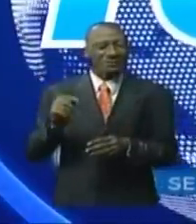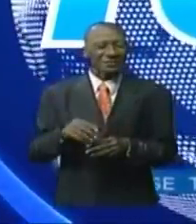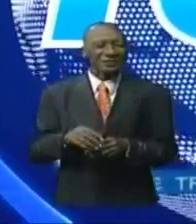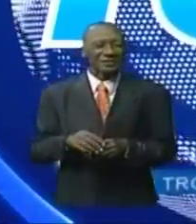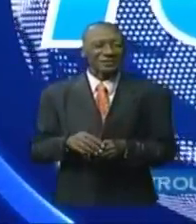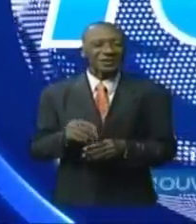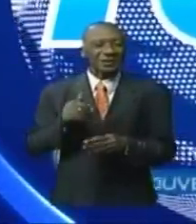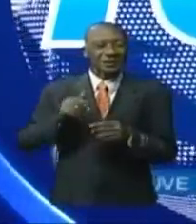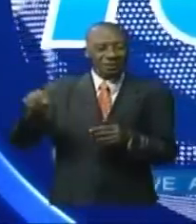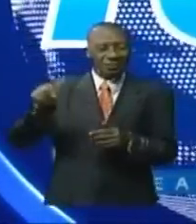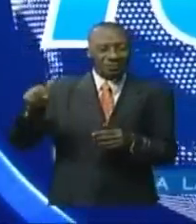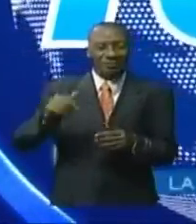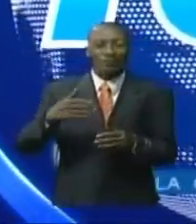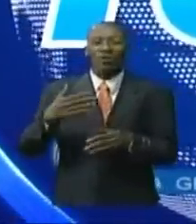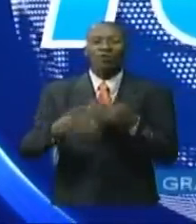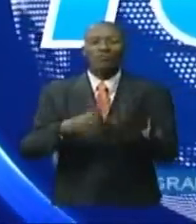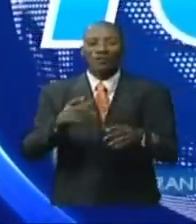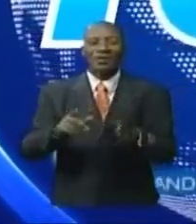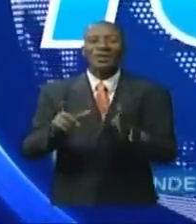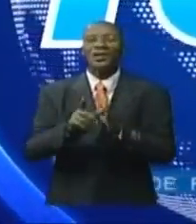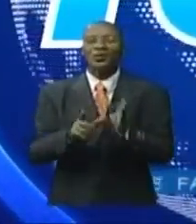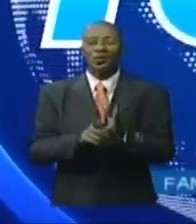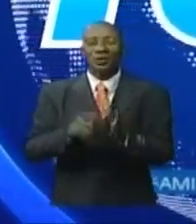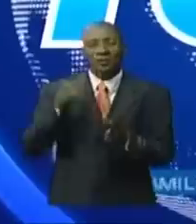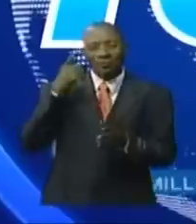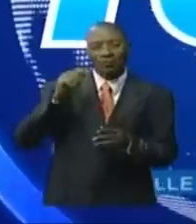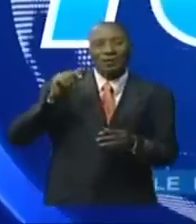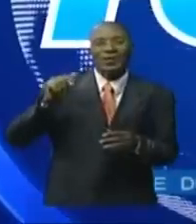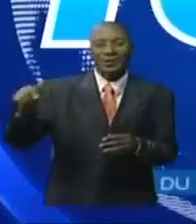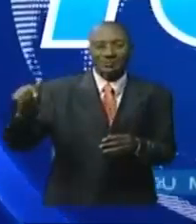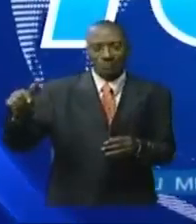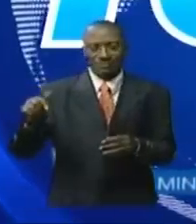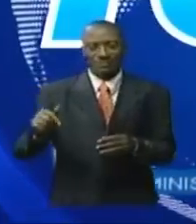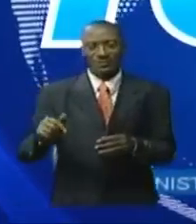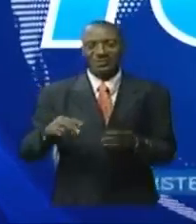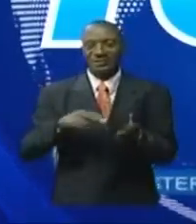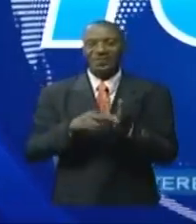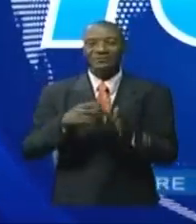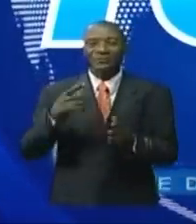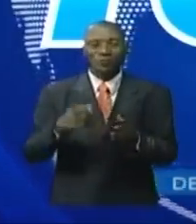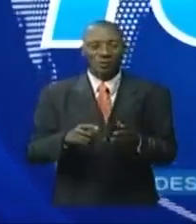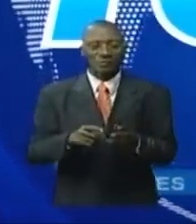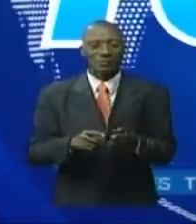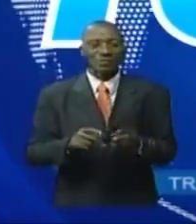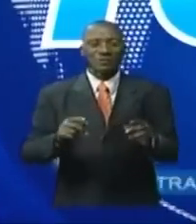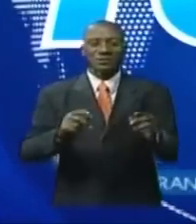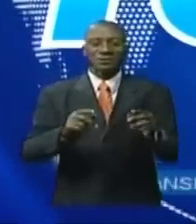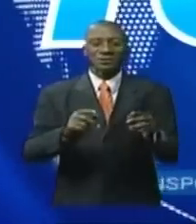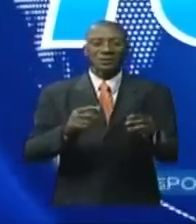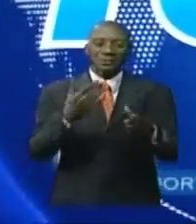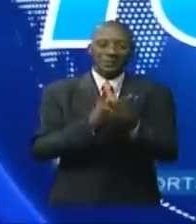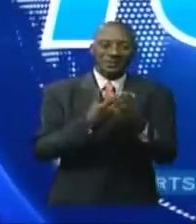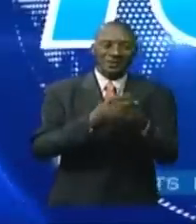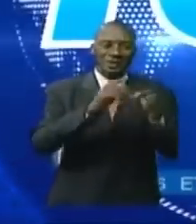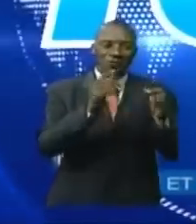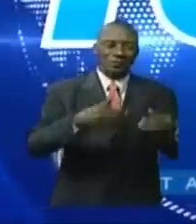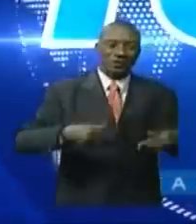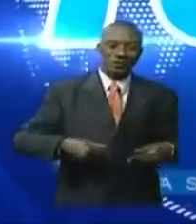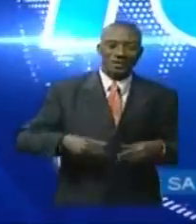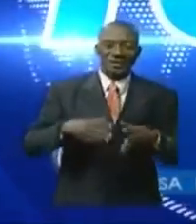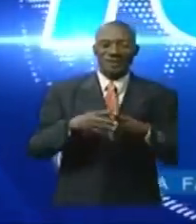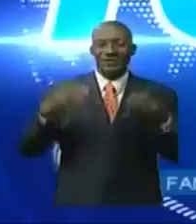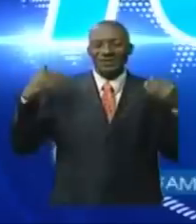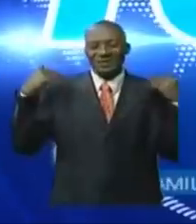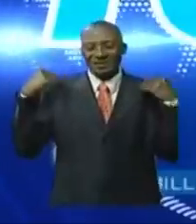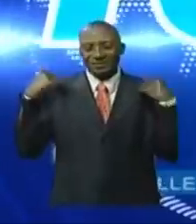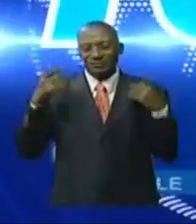le Maniema, où un fermier a été tué suite à une incompréhension entre les jeunes. Le gouverneur intérimaire de la province, Fanny